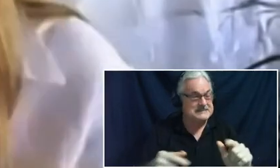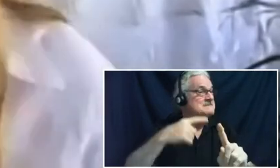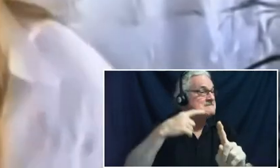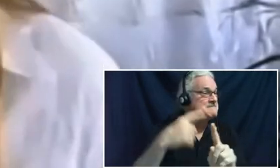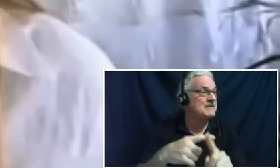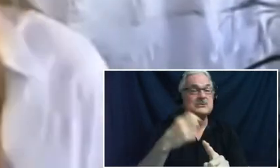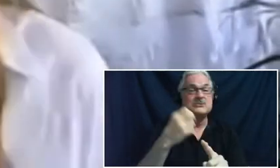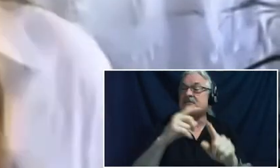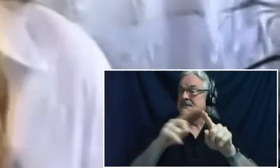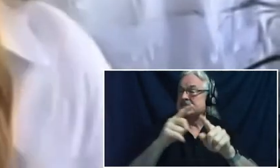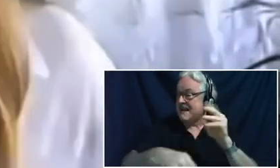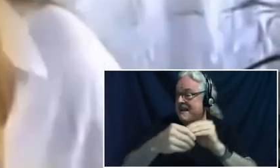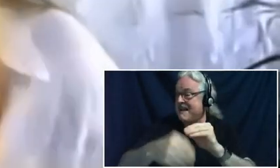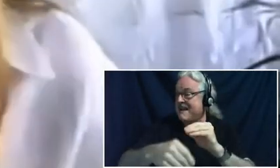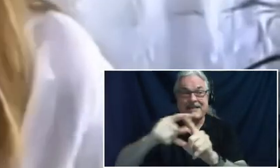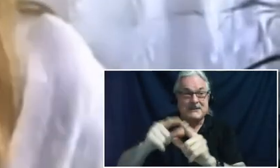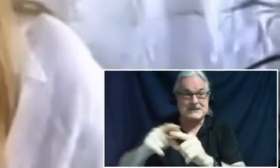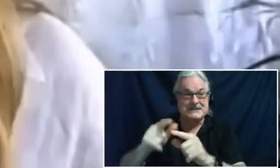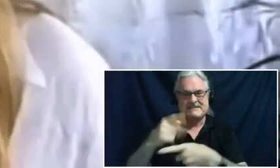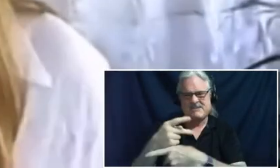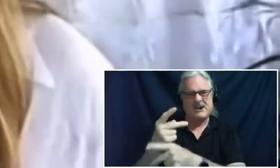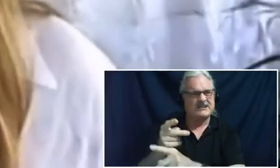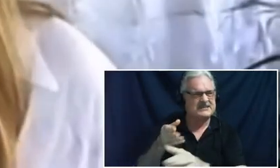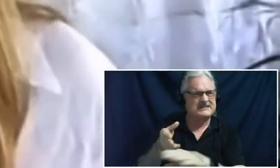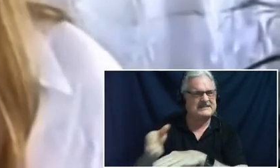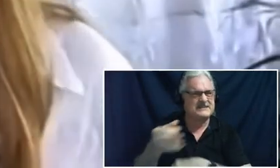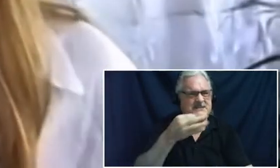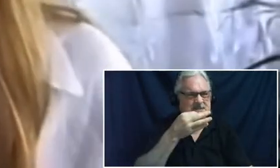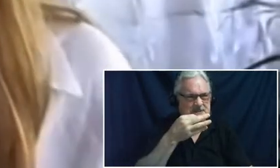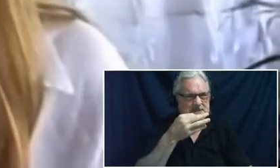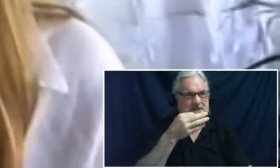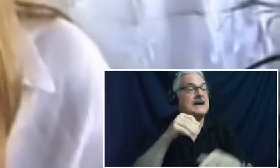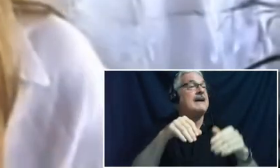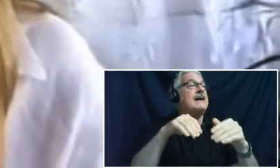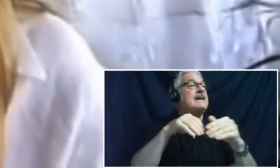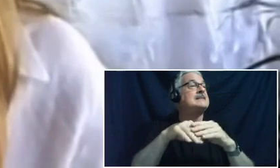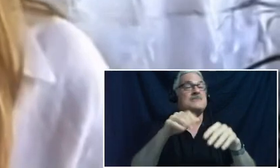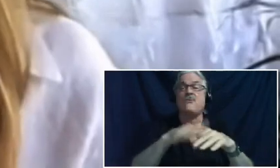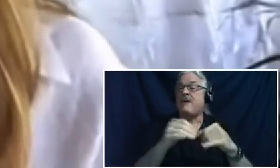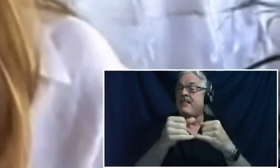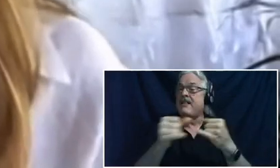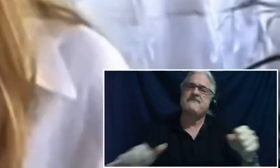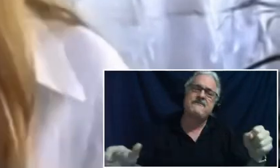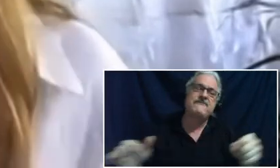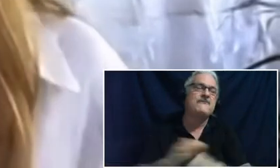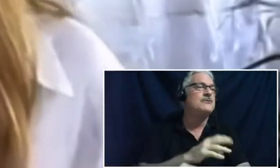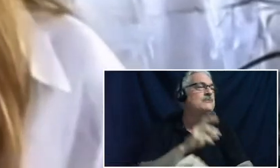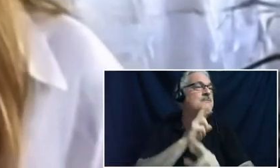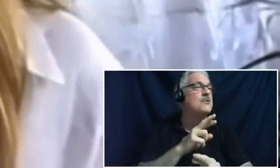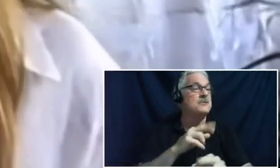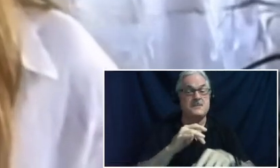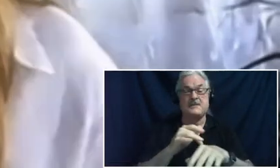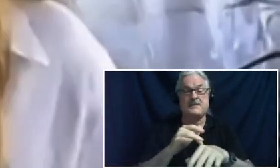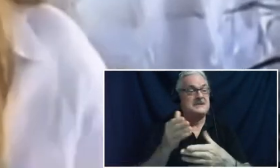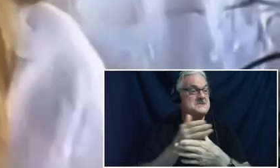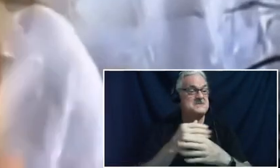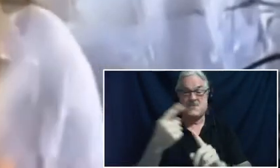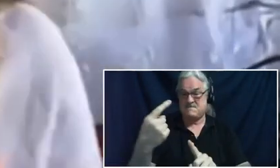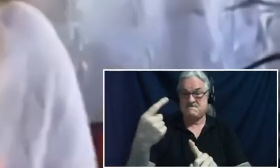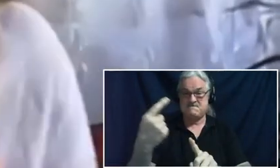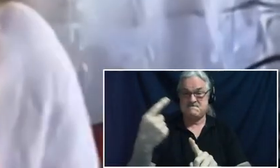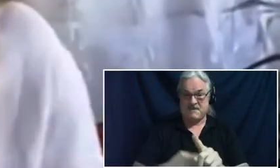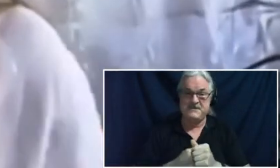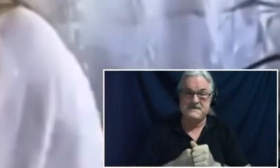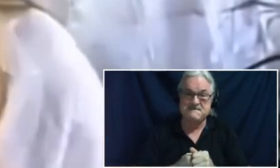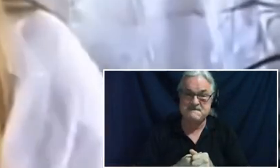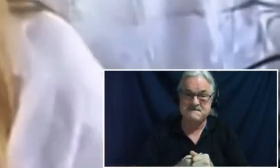langues qui sont en cours de production. Une version accessible en ligne du rapport complet sera disponible au cours du prochain